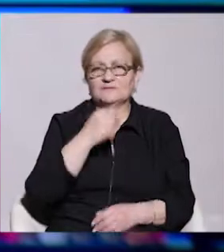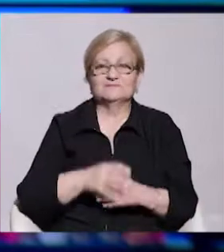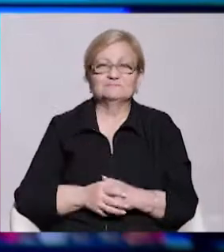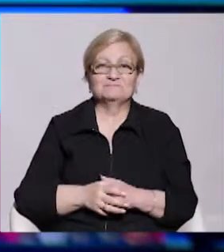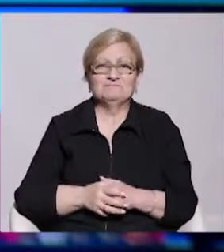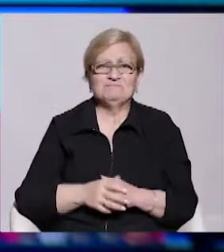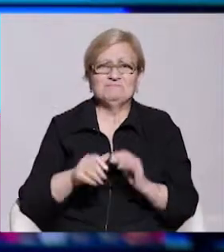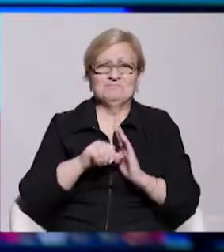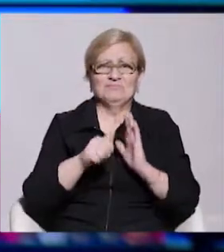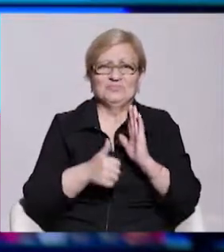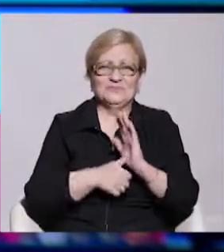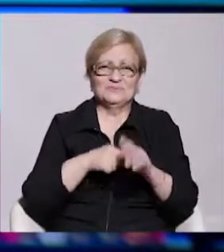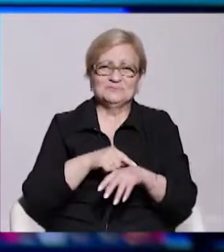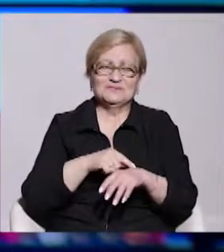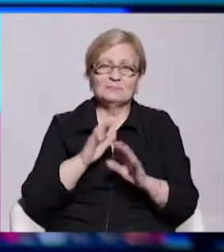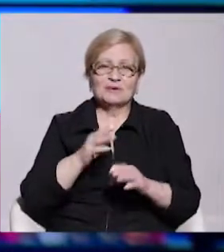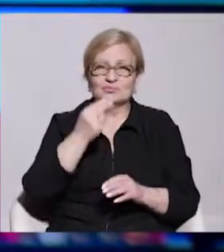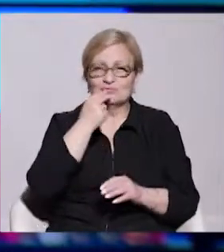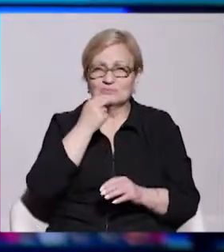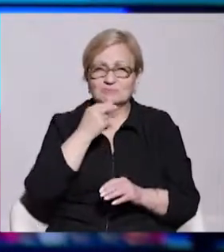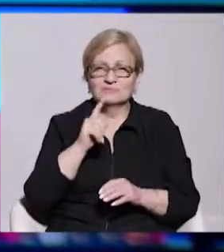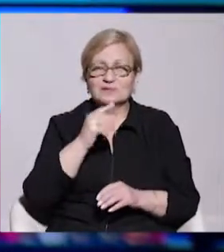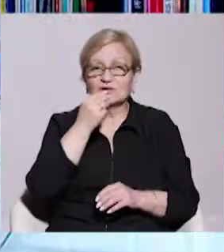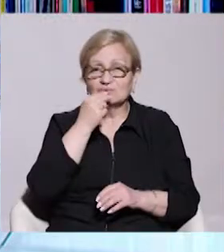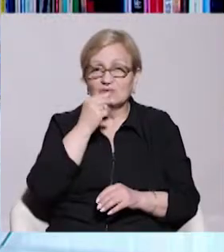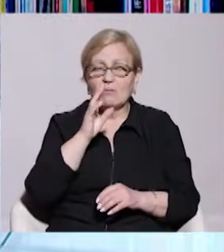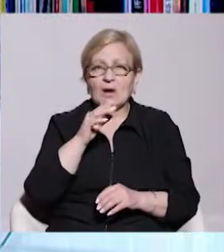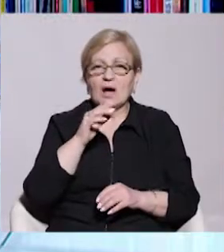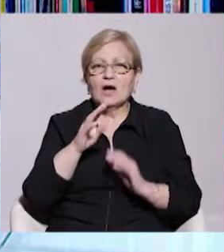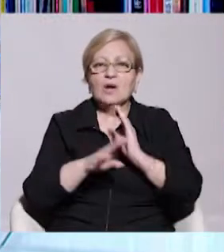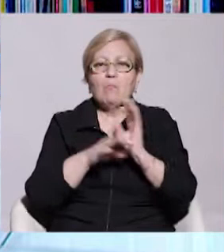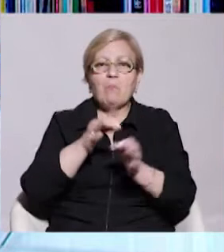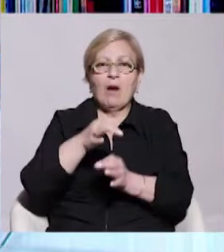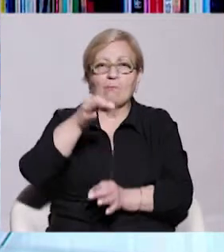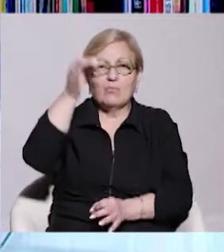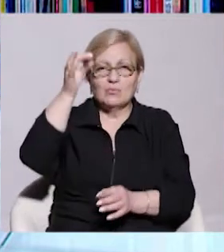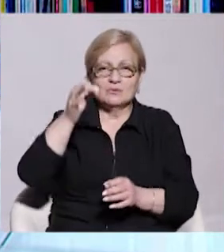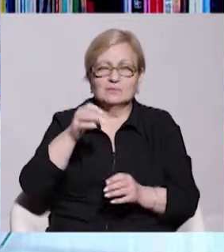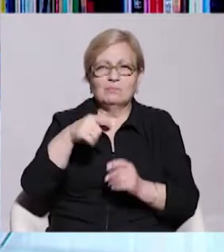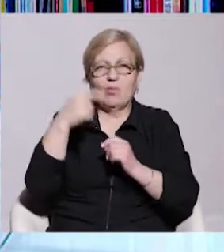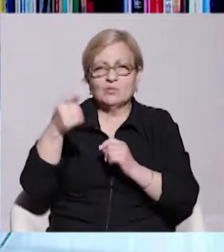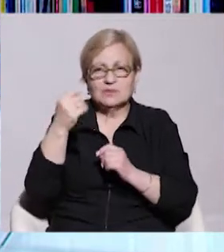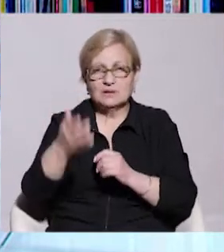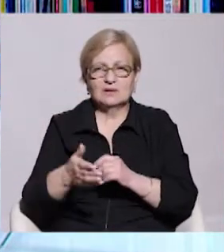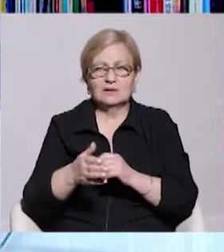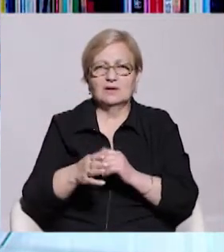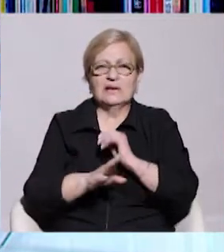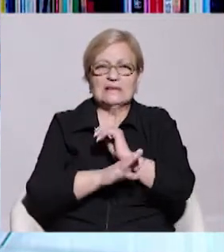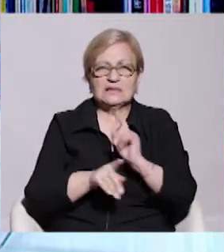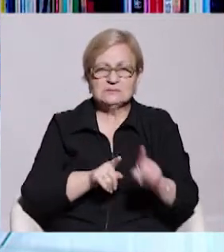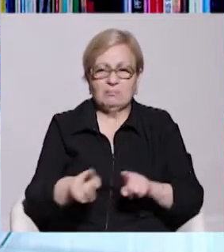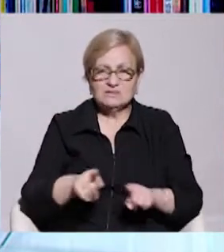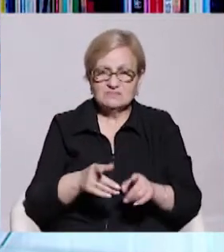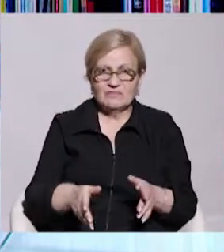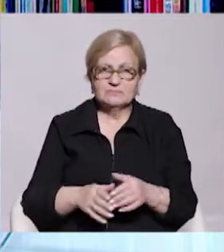წარმოგიდგენია, 16 საათი ჭამს. ნუ რას ჭამს? ჭამს ბამბუკის ღეროებს, ბამბუკის ფოთლებს, ხის ფესვებს და